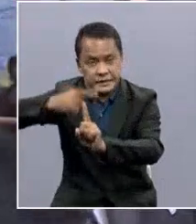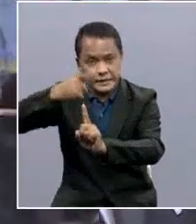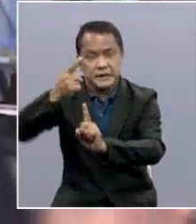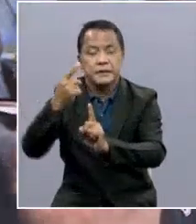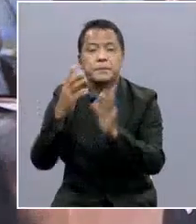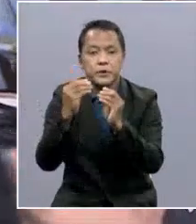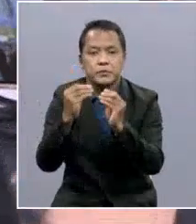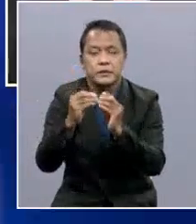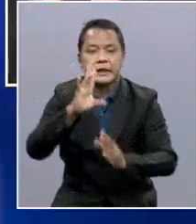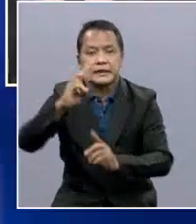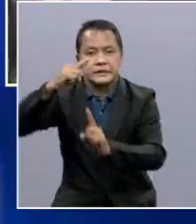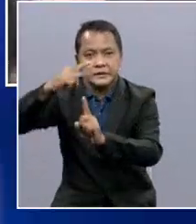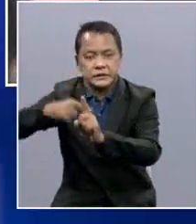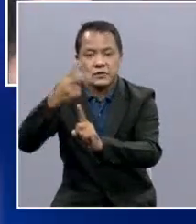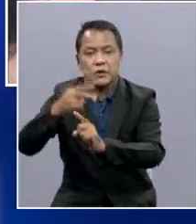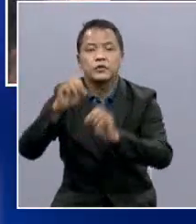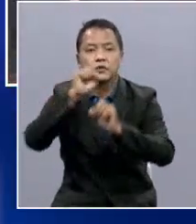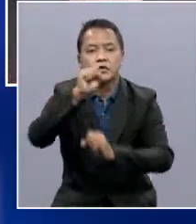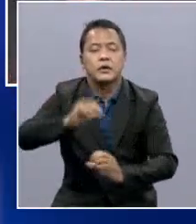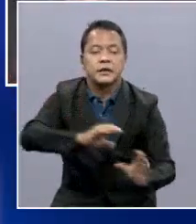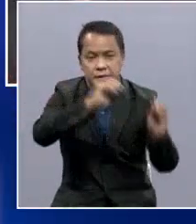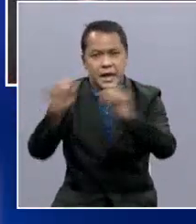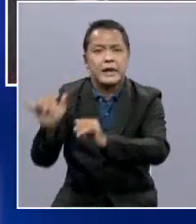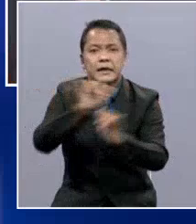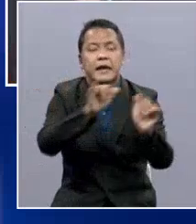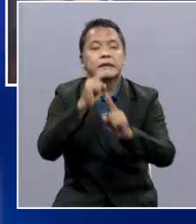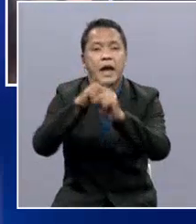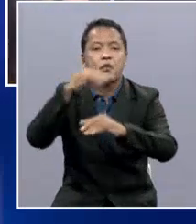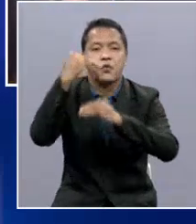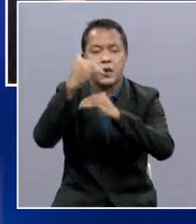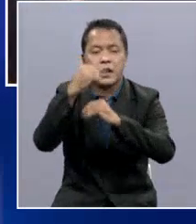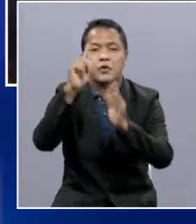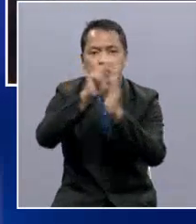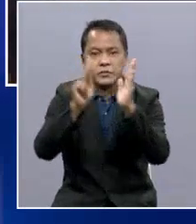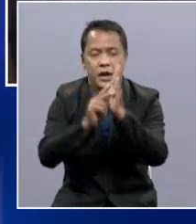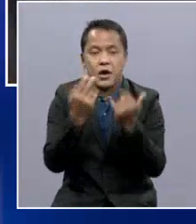ส่วนเส้นตาย 7กุมภาพันธ์เนี่ยก็คือเส้นตายที่ส.สสามารถย้ายพรรคได้ตามกรอบเวลาของข้อกฎหมายก็เดี๋ยวรอดูกันนะครับ